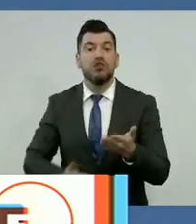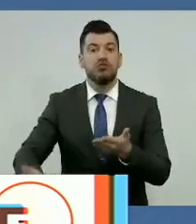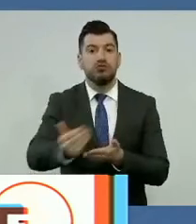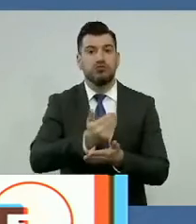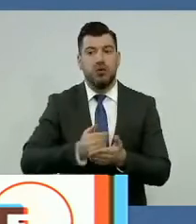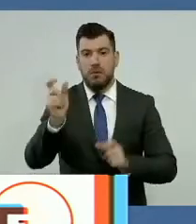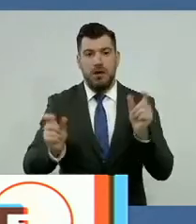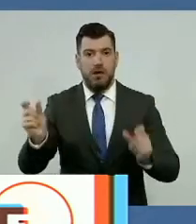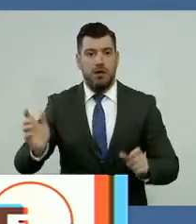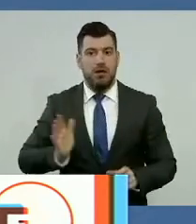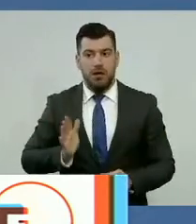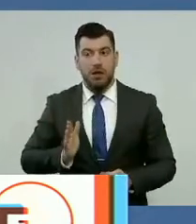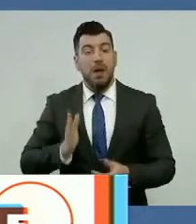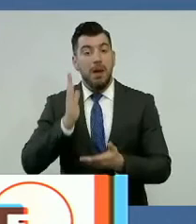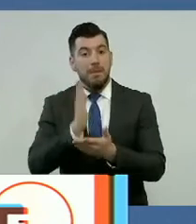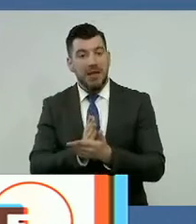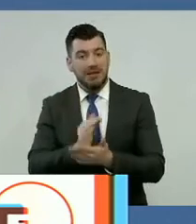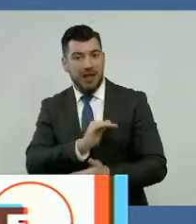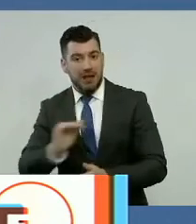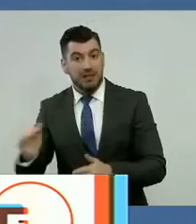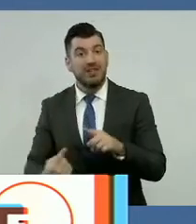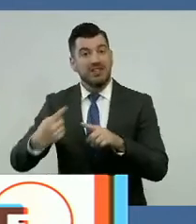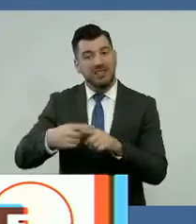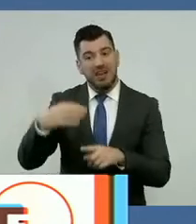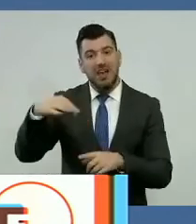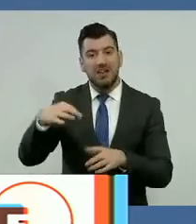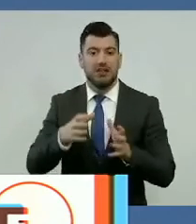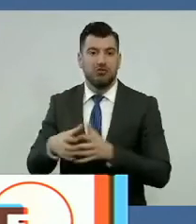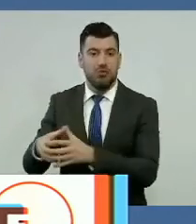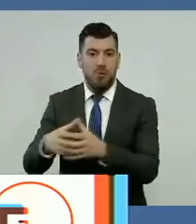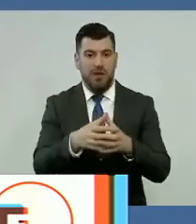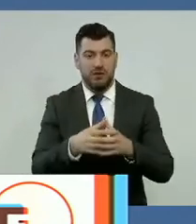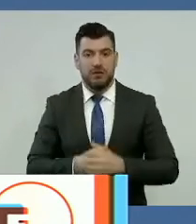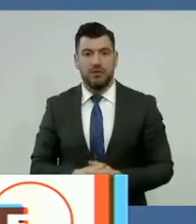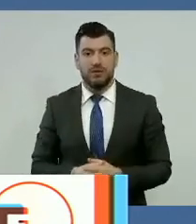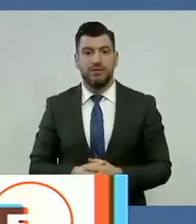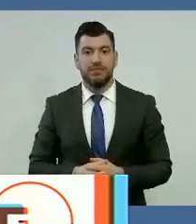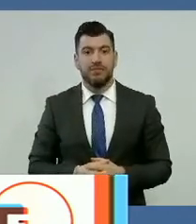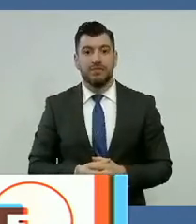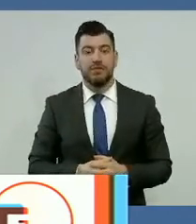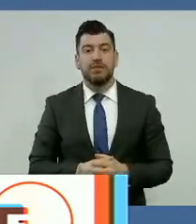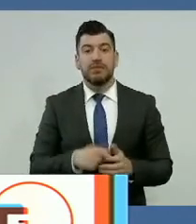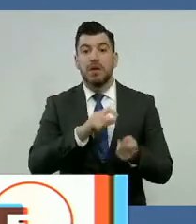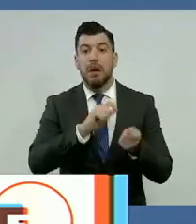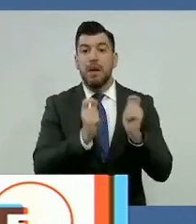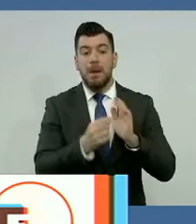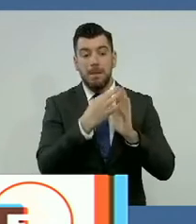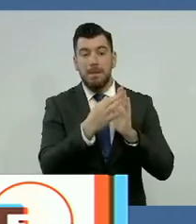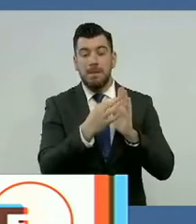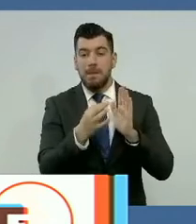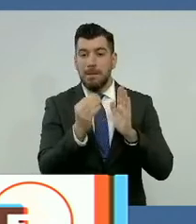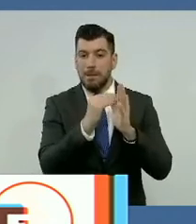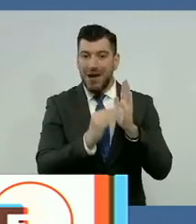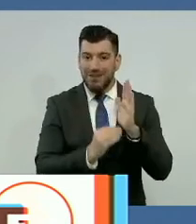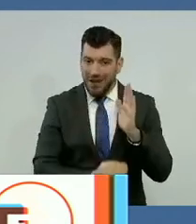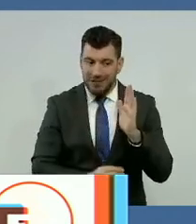τάξης και των πιο ευάλωτων οικοκυριών. Παρεμβάσεις που τις έχουμε μεν ανακοινώσει, το θετικό